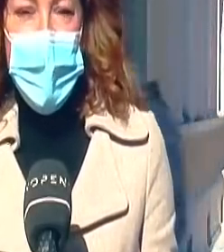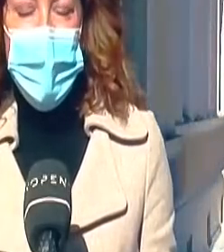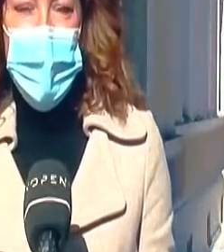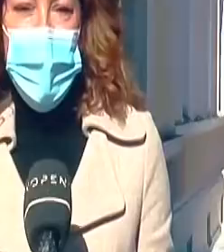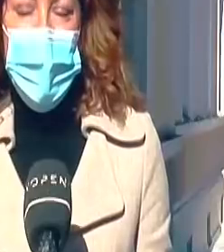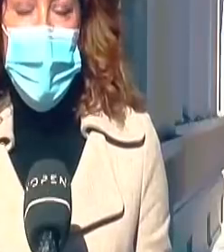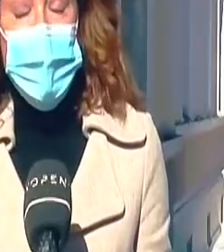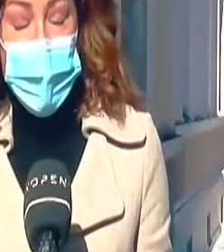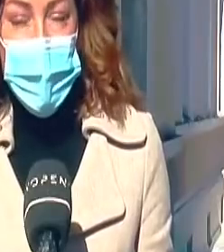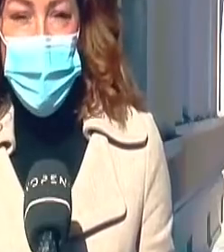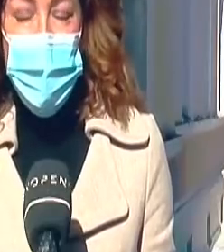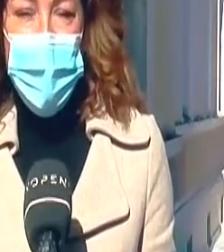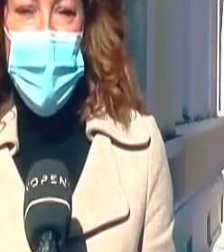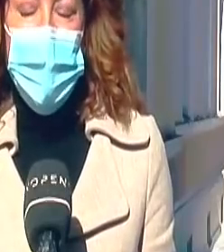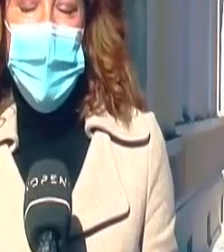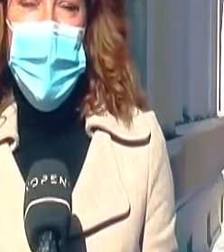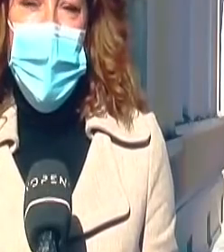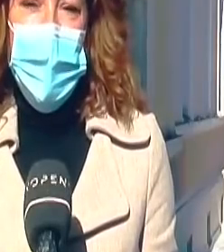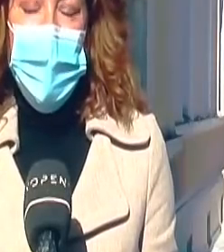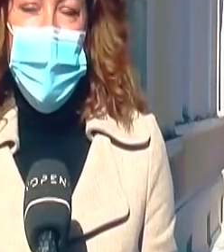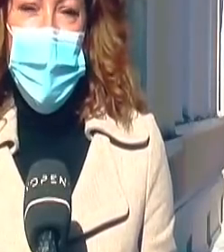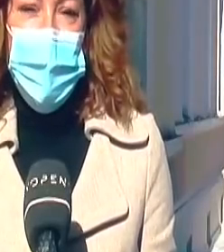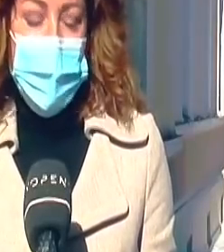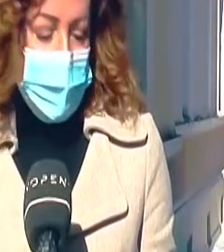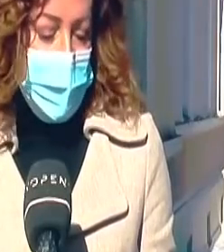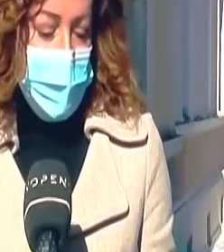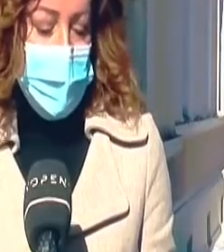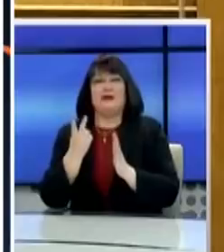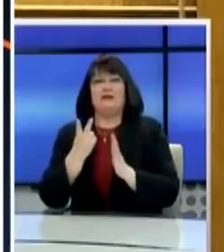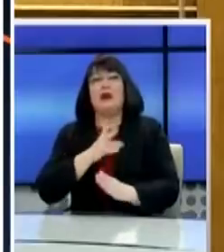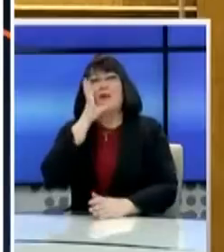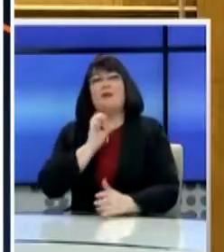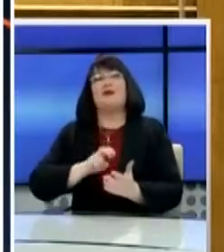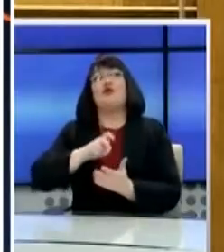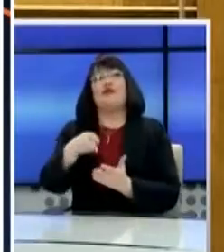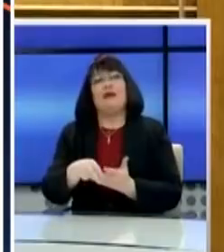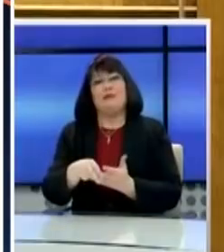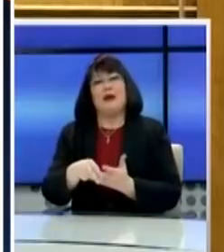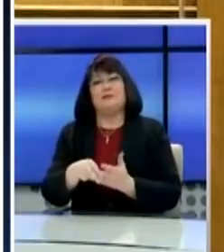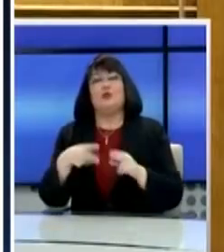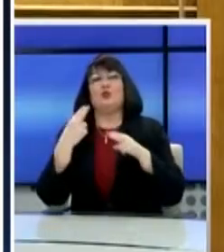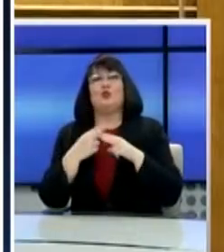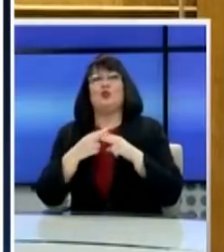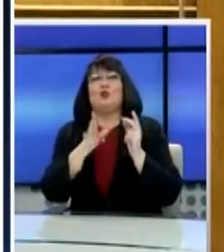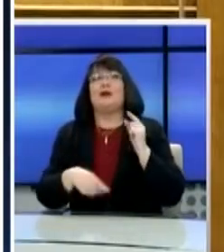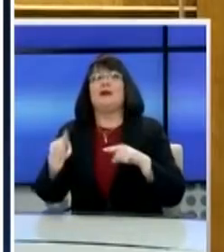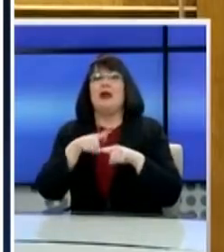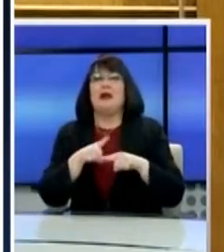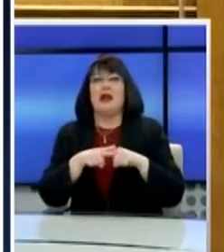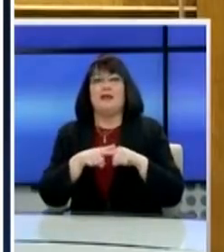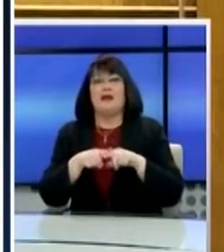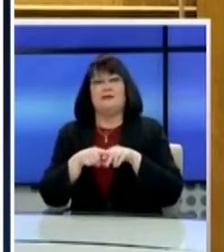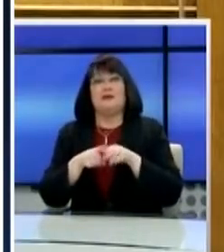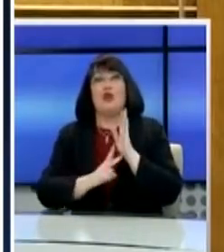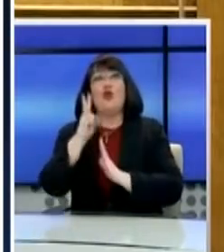Σήμερα συζητείται στην Ολομέλεια, Ματίνα, της Βουλής η επέκταση των χωρικών υδάτων της χώρας μας από τα